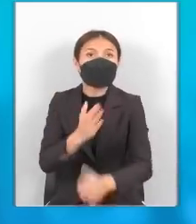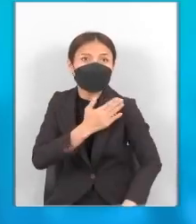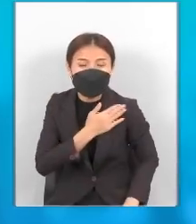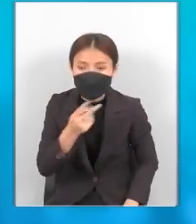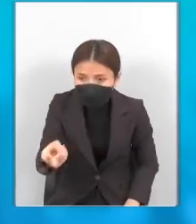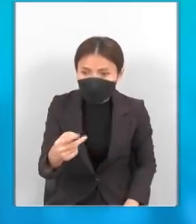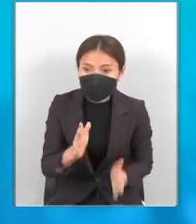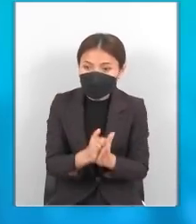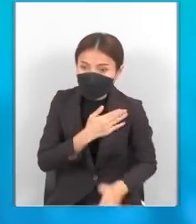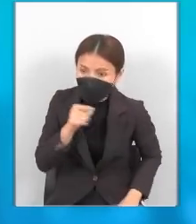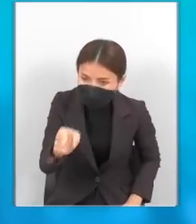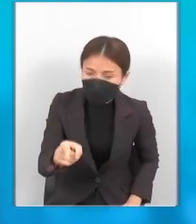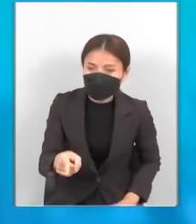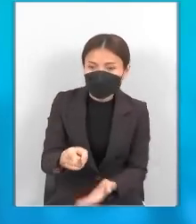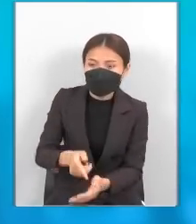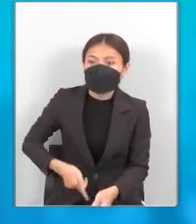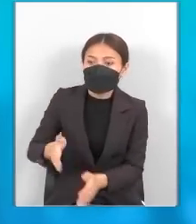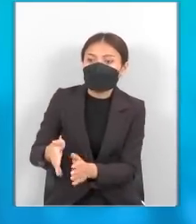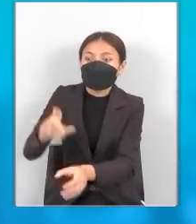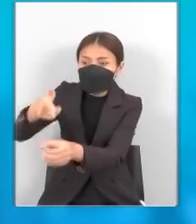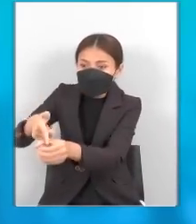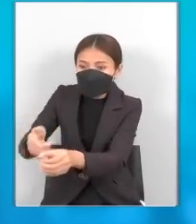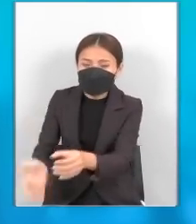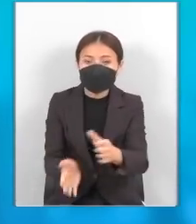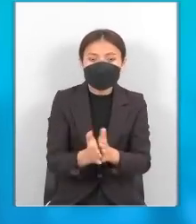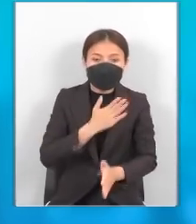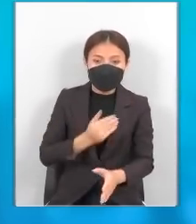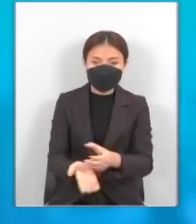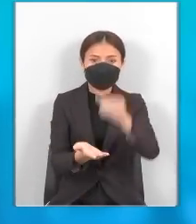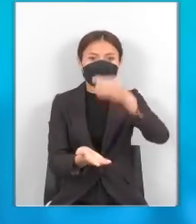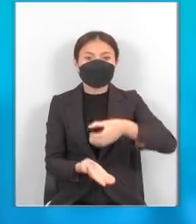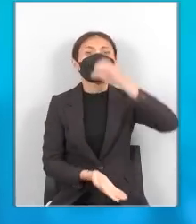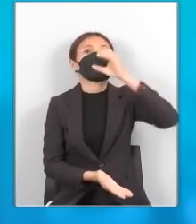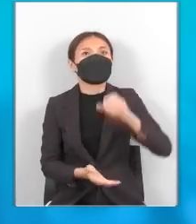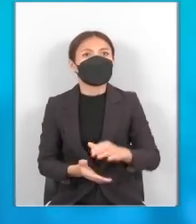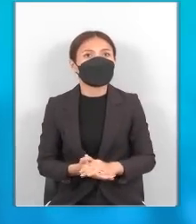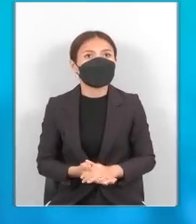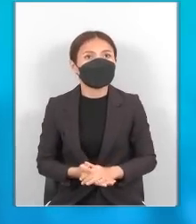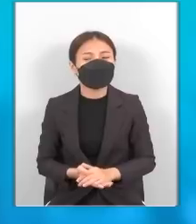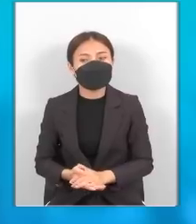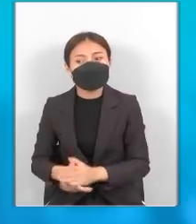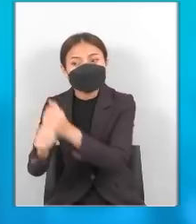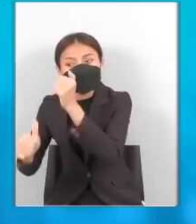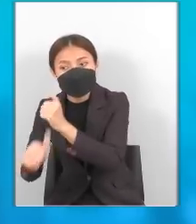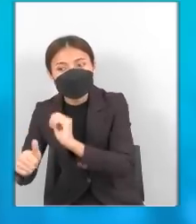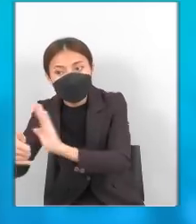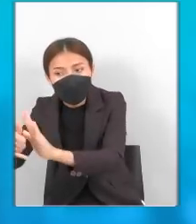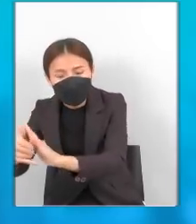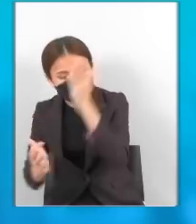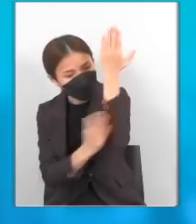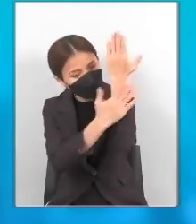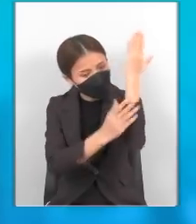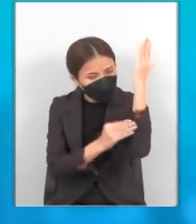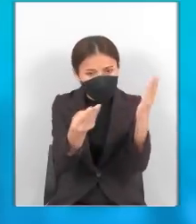าไปอยู่ในวัดแล้วทำไมถึงไม่เรียนพระธรรม ตกใจด้วยผิดหวังด้วย ใช่แต่นั่นก็คือไม่ใช่สุปฏิปันโนไงคะ